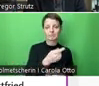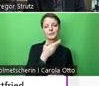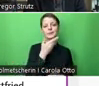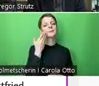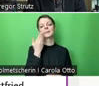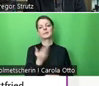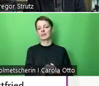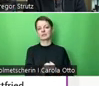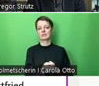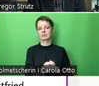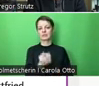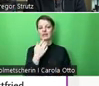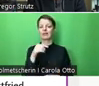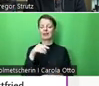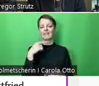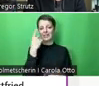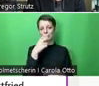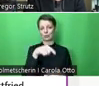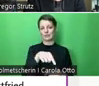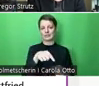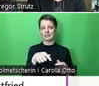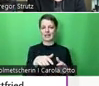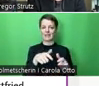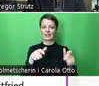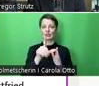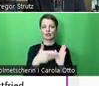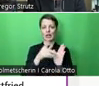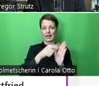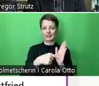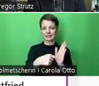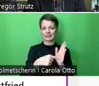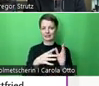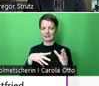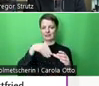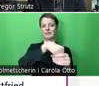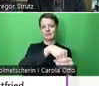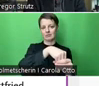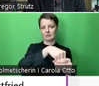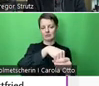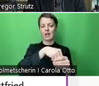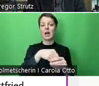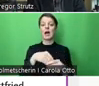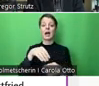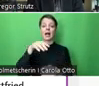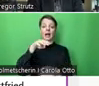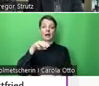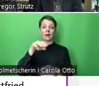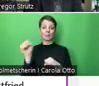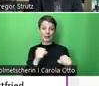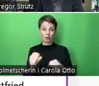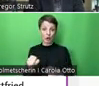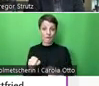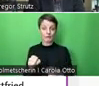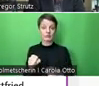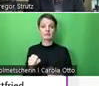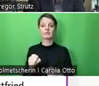im Prinzip, diese Lücke zu füllen mit dieser erweiterten Checkliste. Microsoft hat gute Anweisungen zur Barrierefreiheit